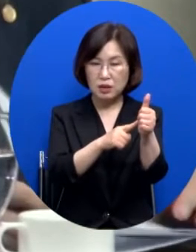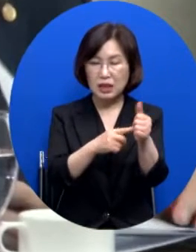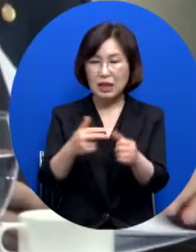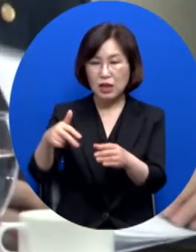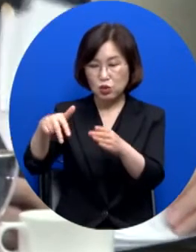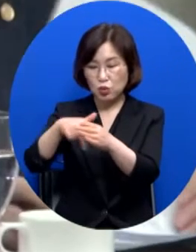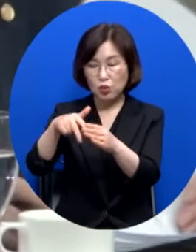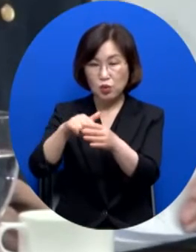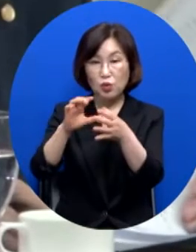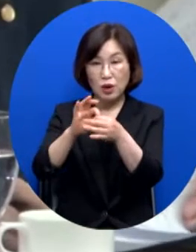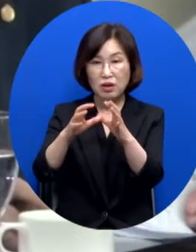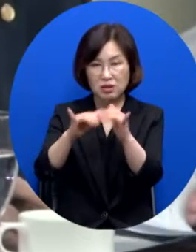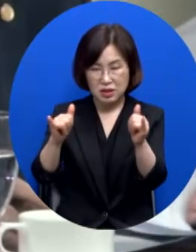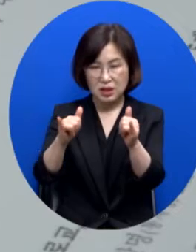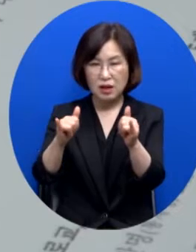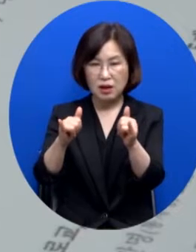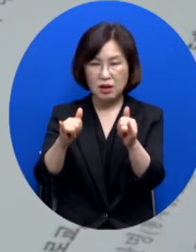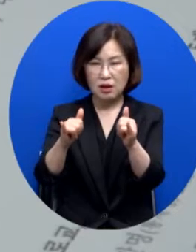나서주길 부탁한다고 말했습니다.